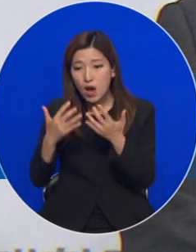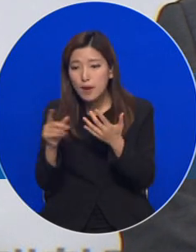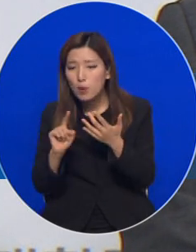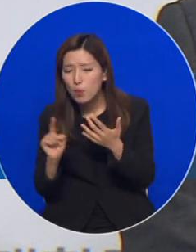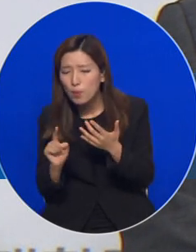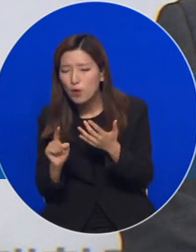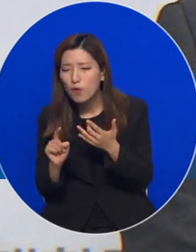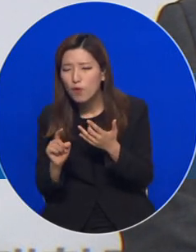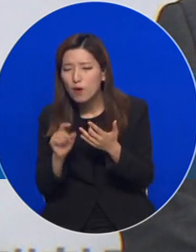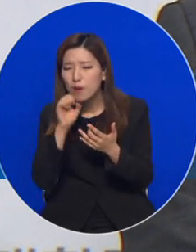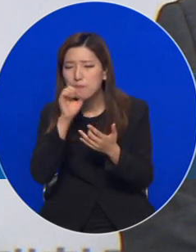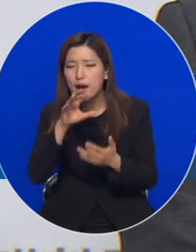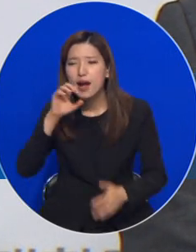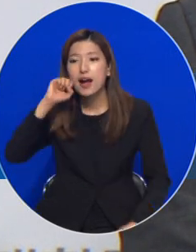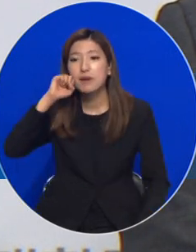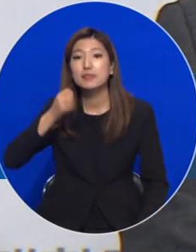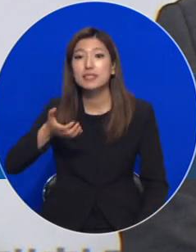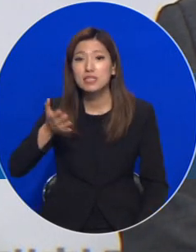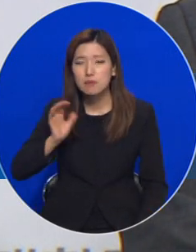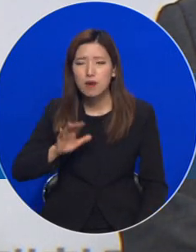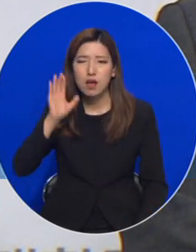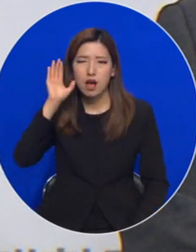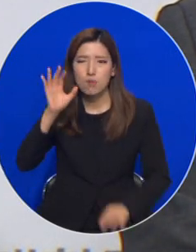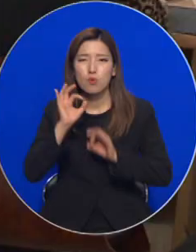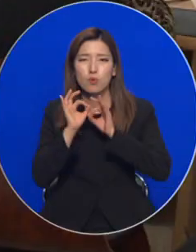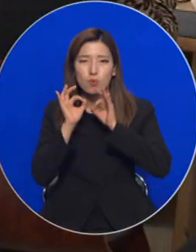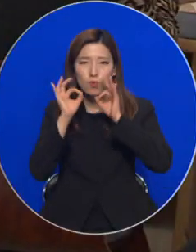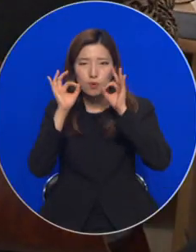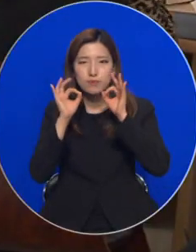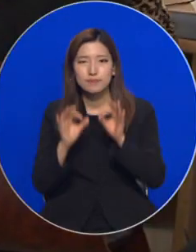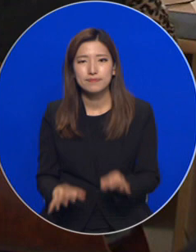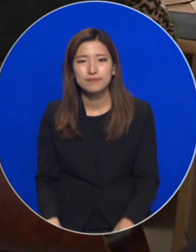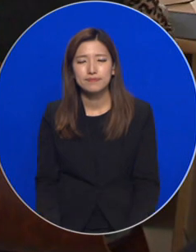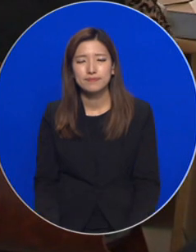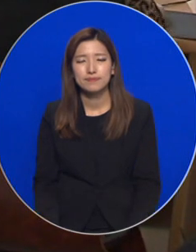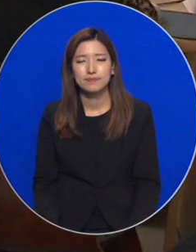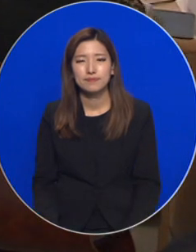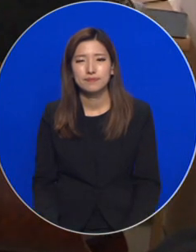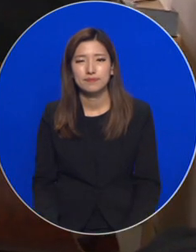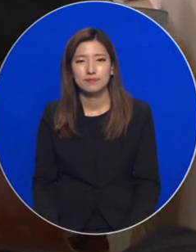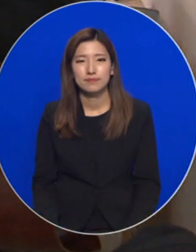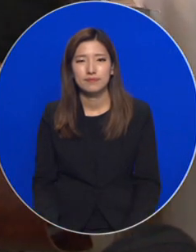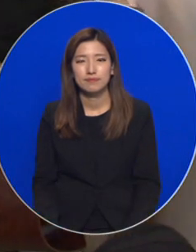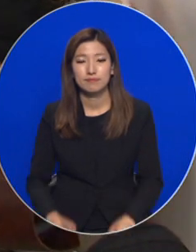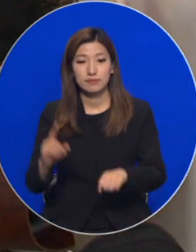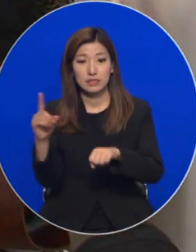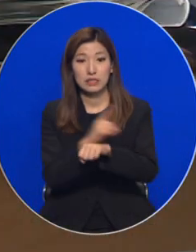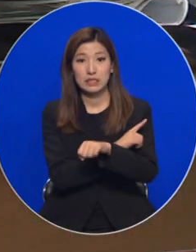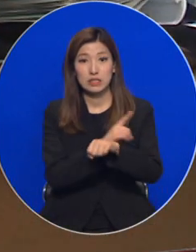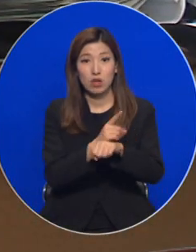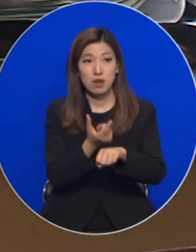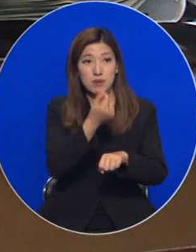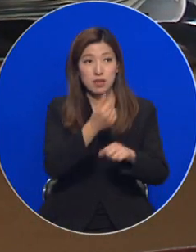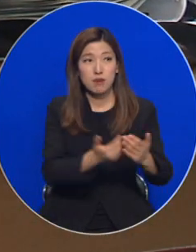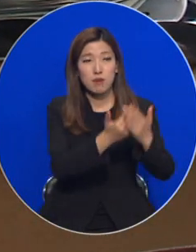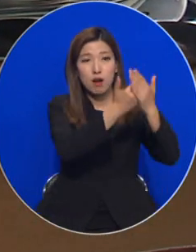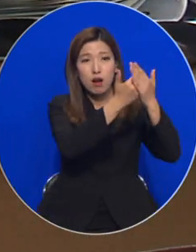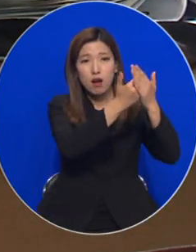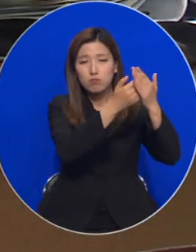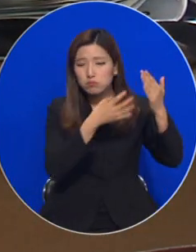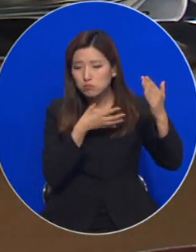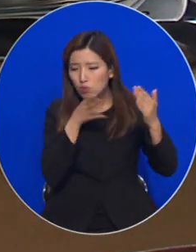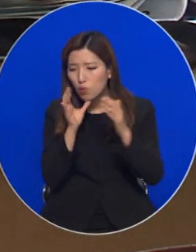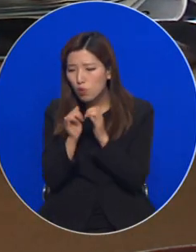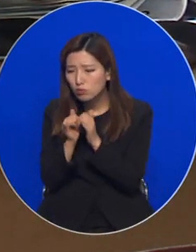말씀드릴 순 없지만 앞으로 많은 노력을 해서 아울러 디지털 전환 으로 소외될 수 있는 고령인구 를 위해